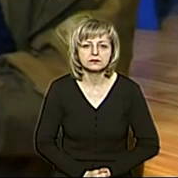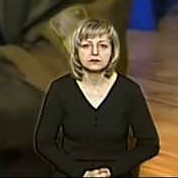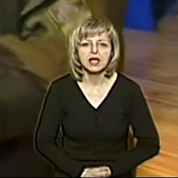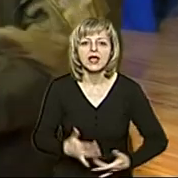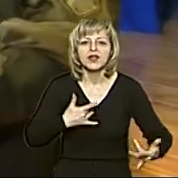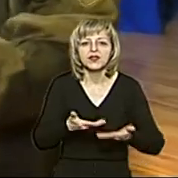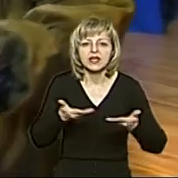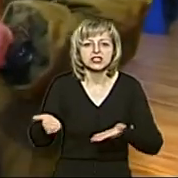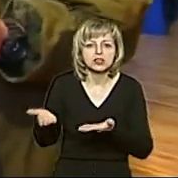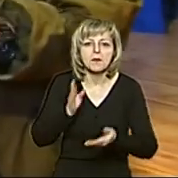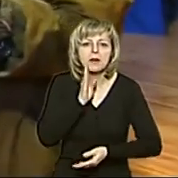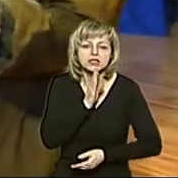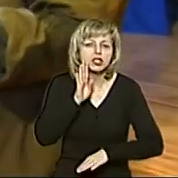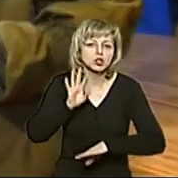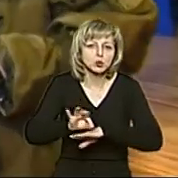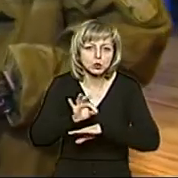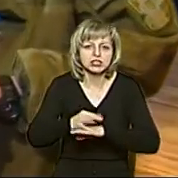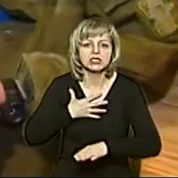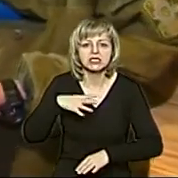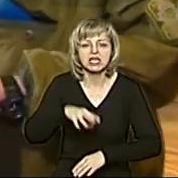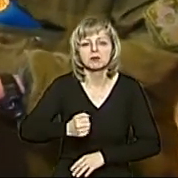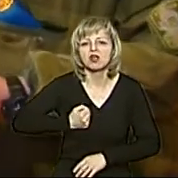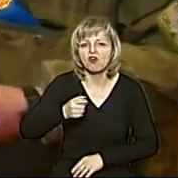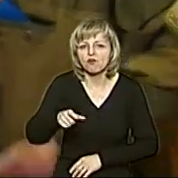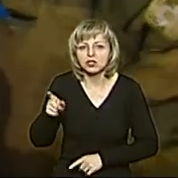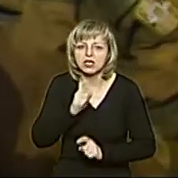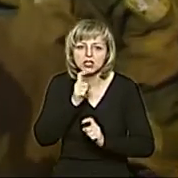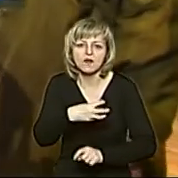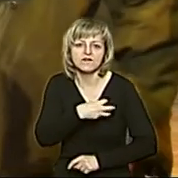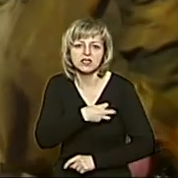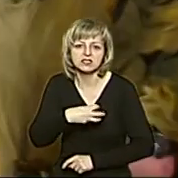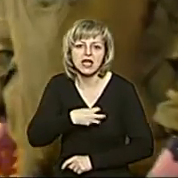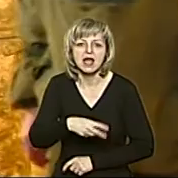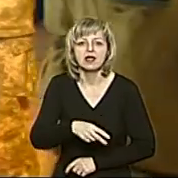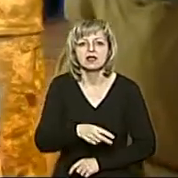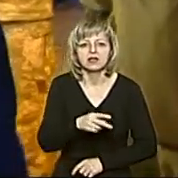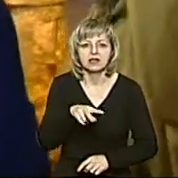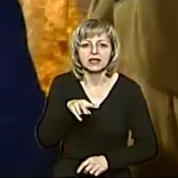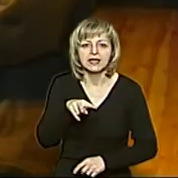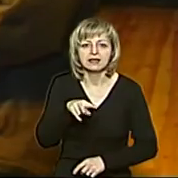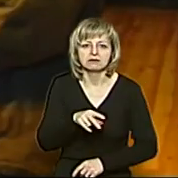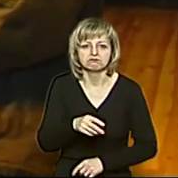На сцену запросили матерів і дружин загиблих воїнів. Їх нагородили відзнаками лицарський хрест.